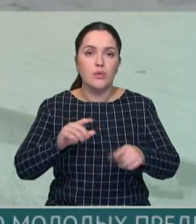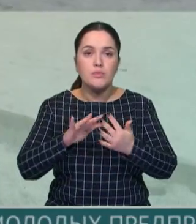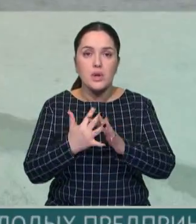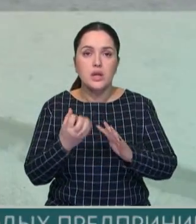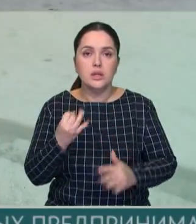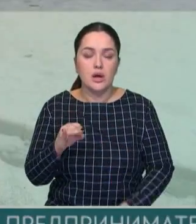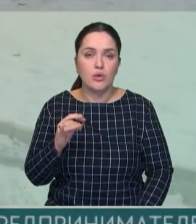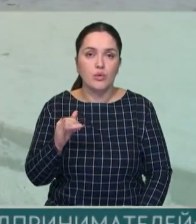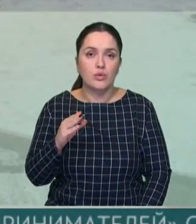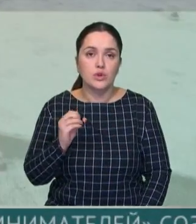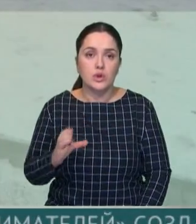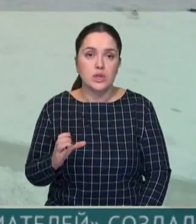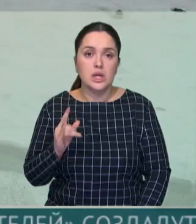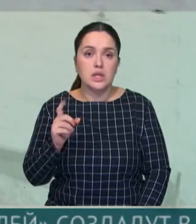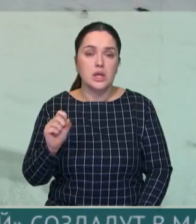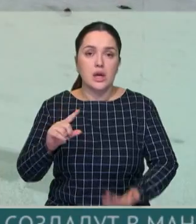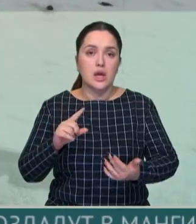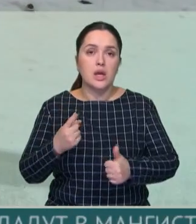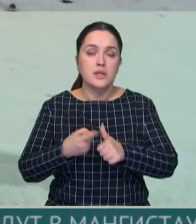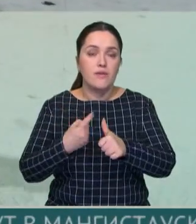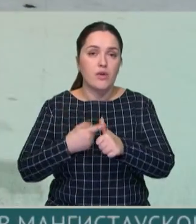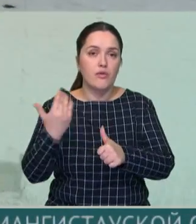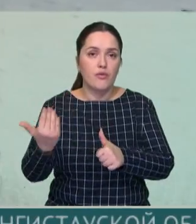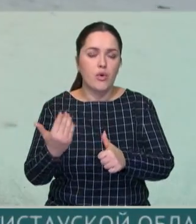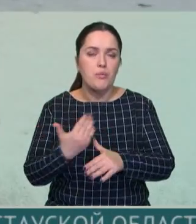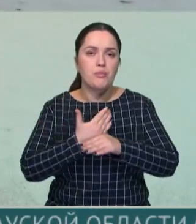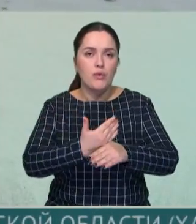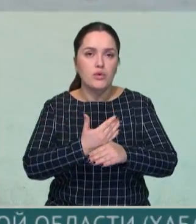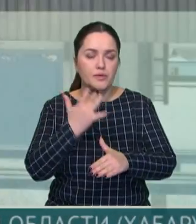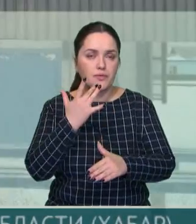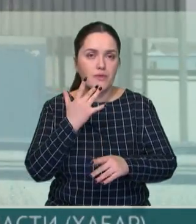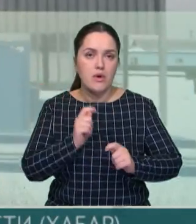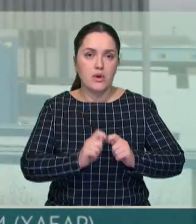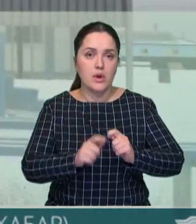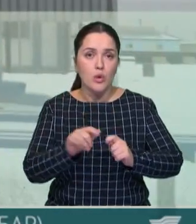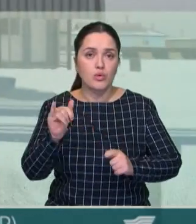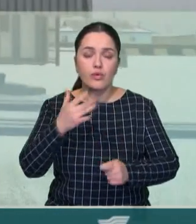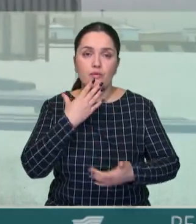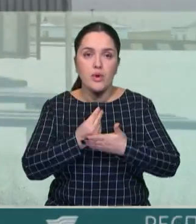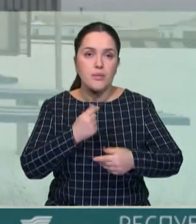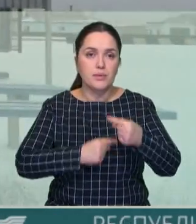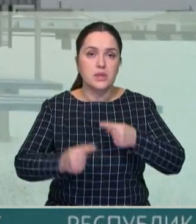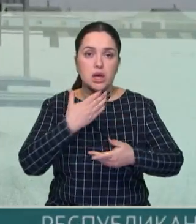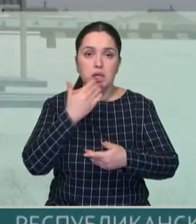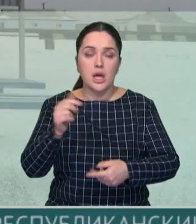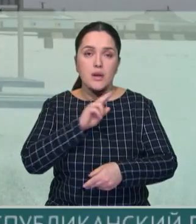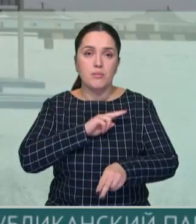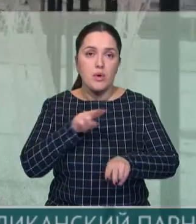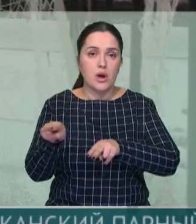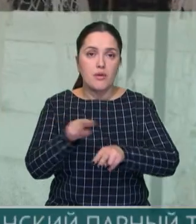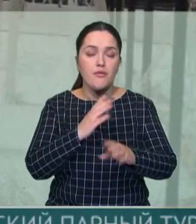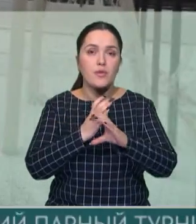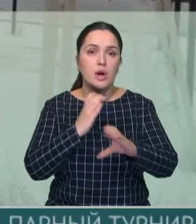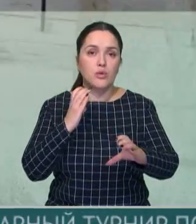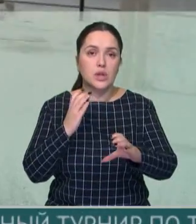селе Сай-Утес. Из-за этого односельчане называют его меценатом. У Каната нет собственного бизнеса, работает он